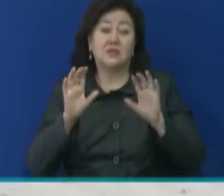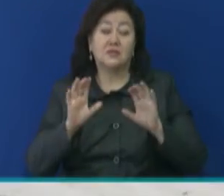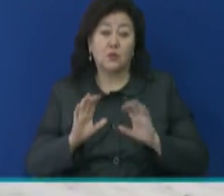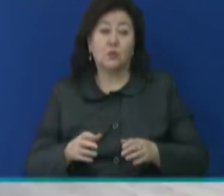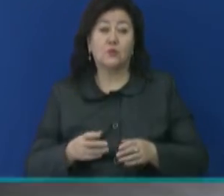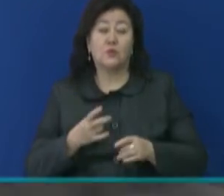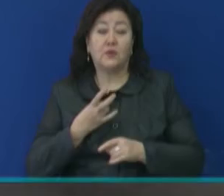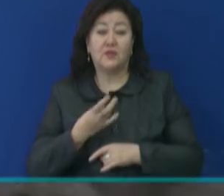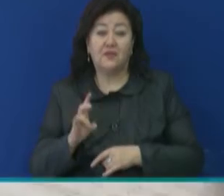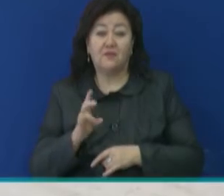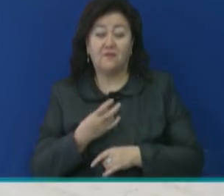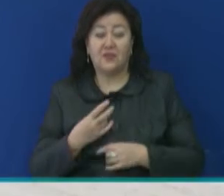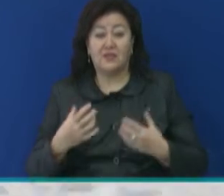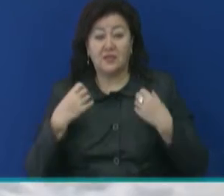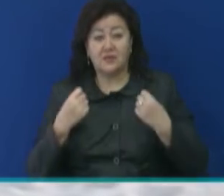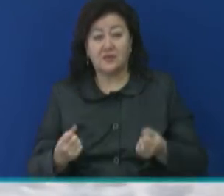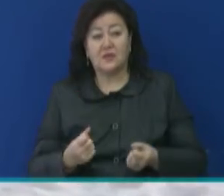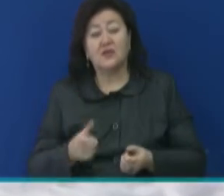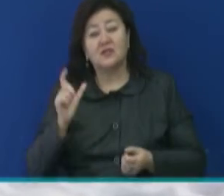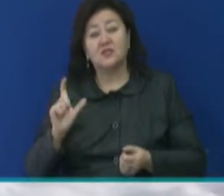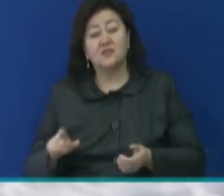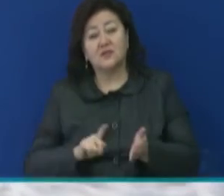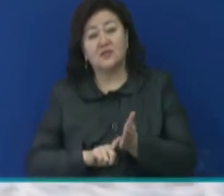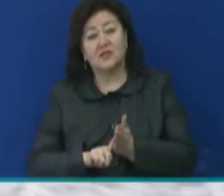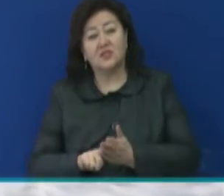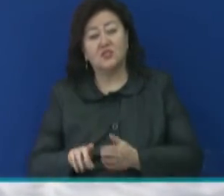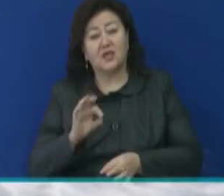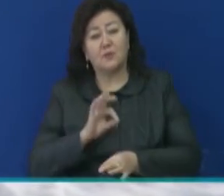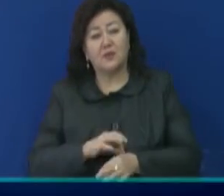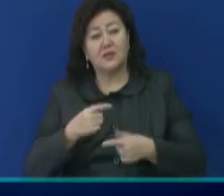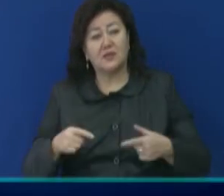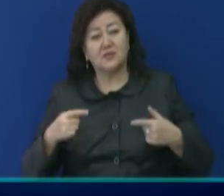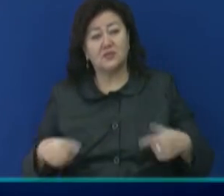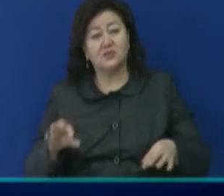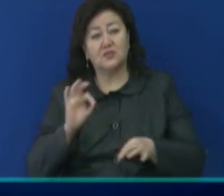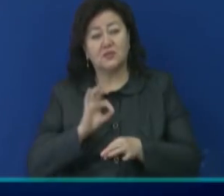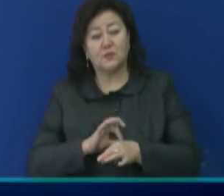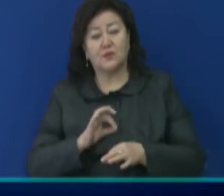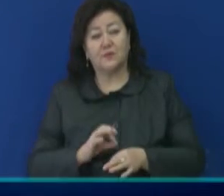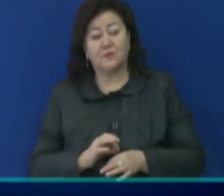отмечают что зависимость от веществ привозит к тому что человек начинает болеть различными заболеваниями